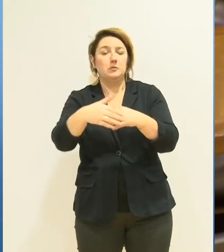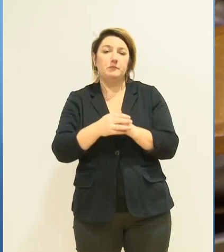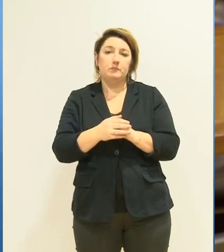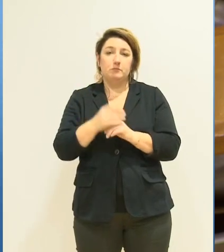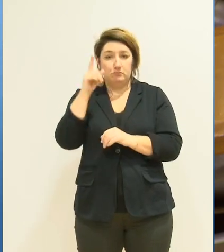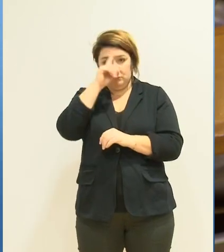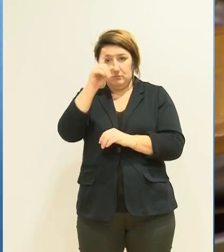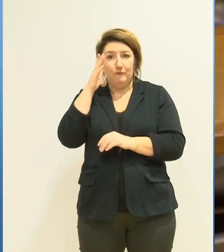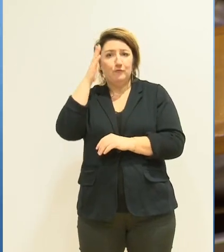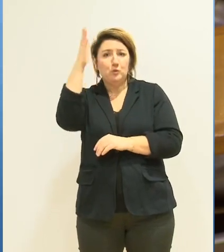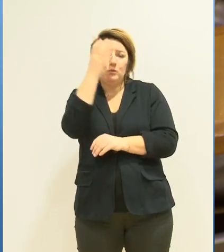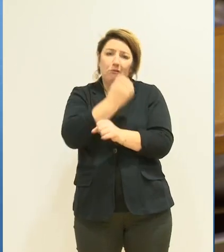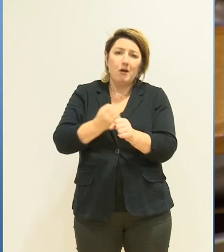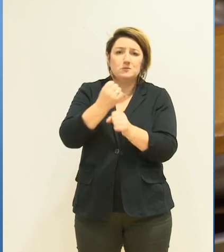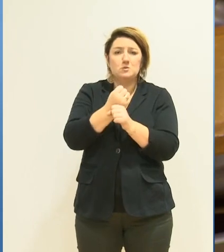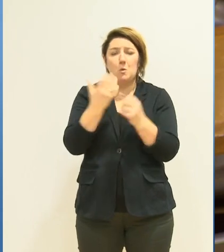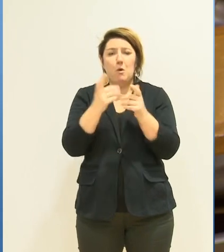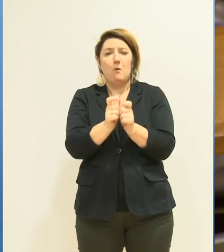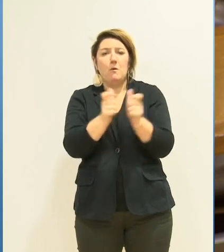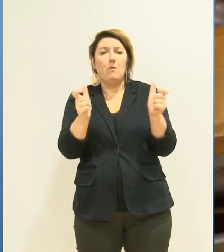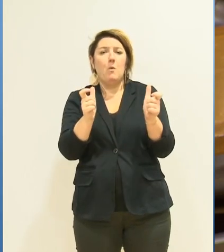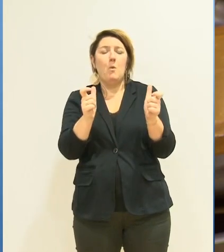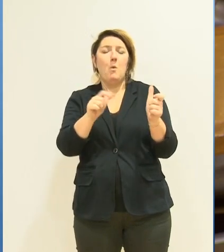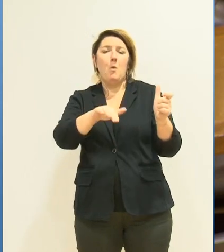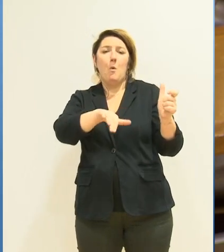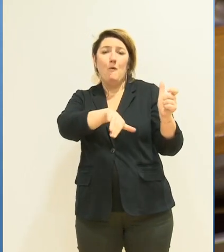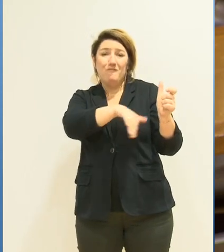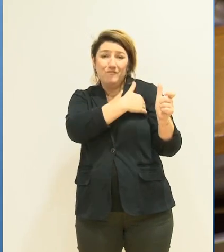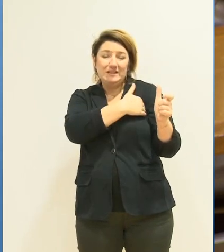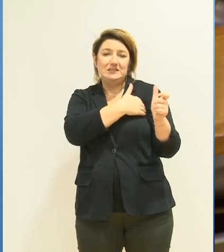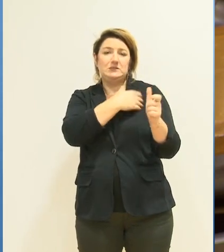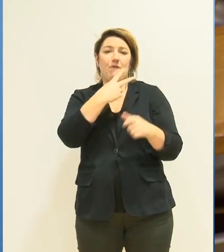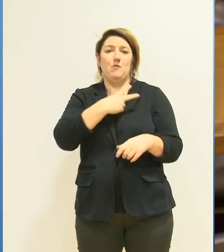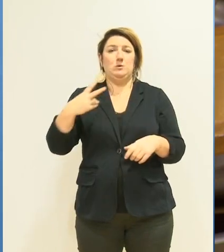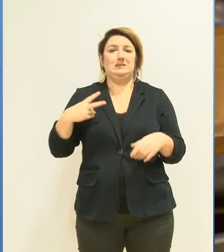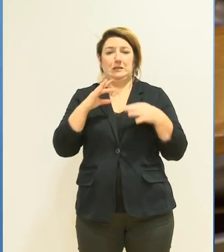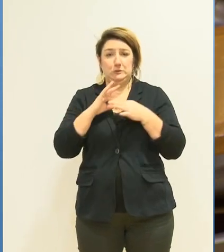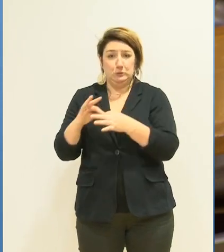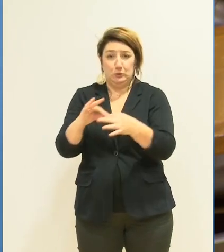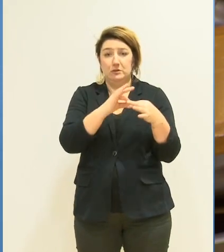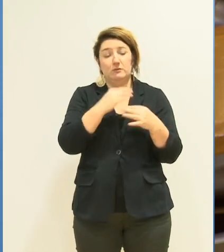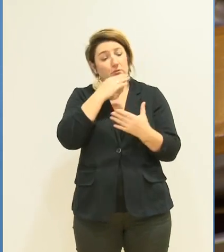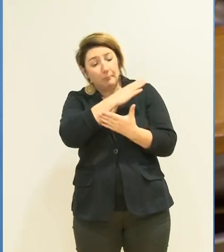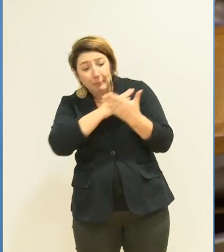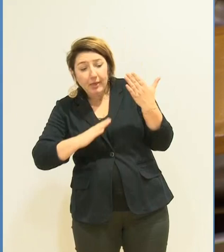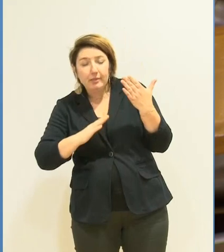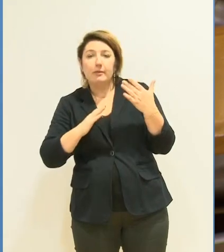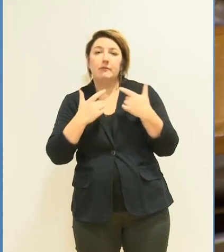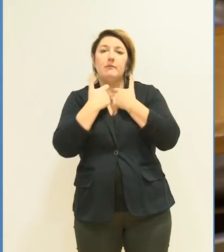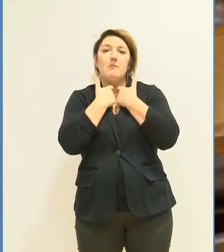foncier solidaire qui permettra d'avoir de l'accession sociale qui reste qui reste en accession sociale et qui évite la